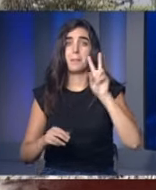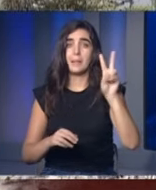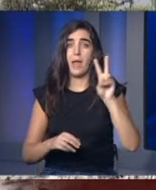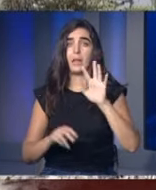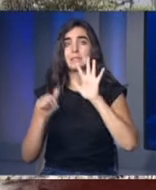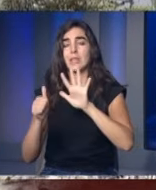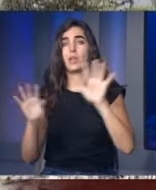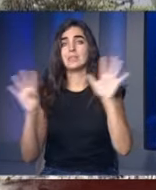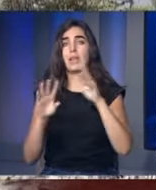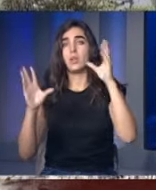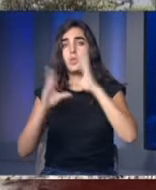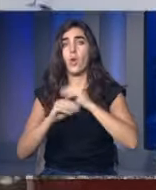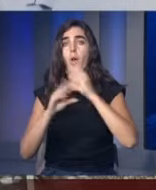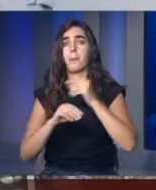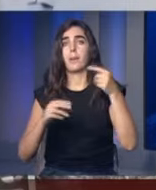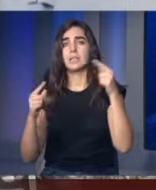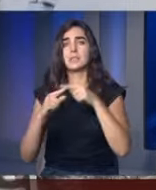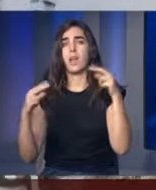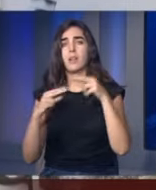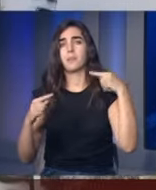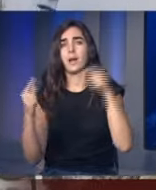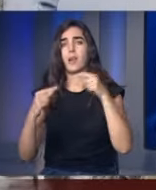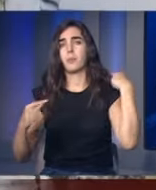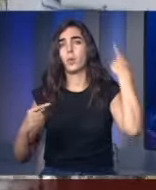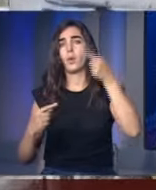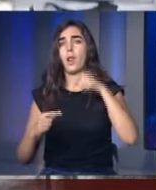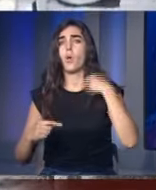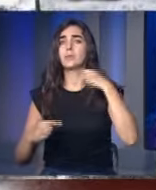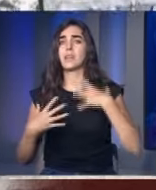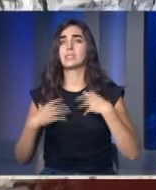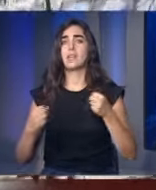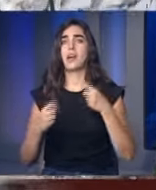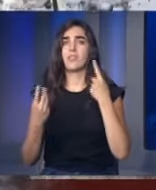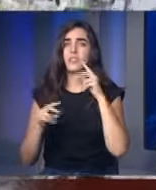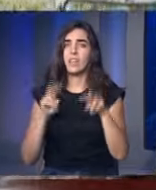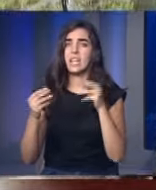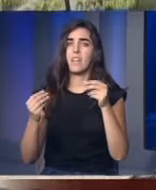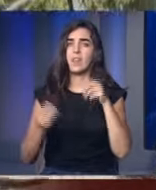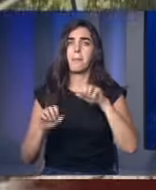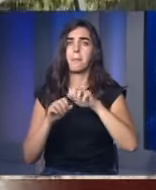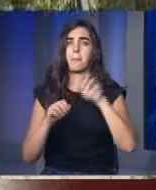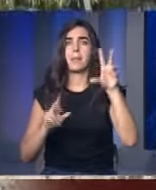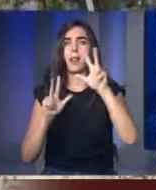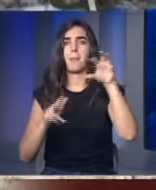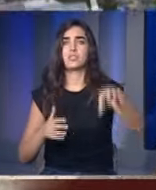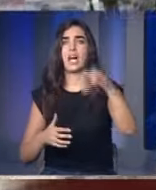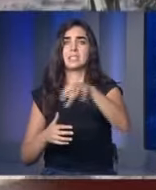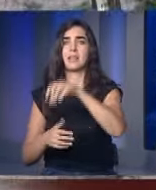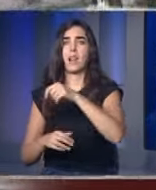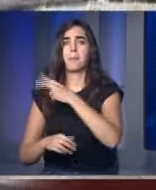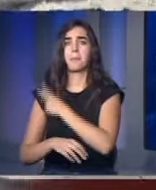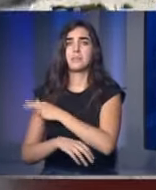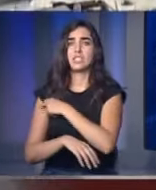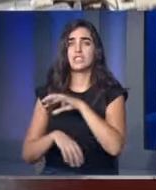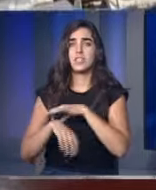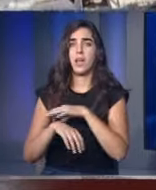اليوم 296 من العدوان الإسرائيلي أفادت وزارة الصحة في القطاع عن ارتكاب الاحتلال ثلاث